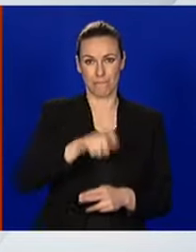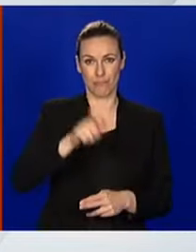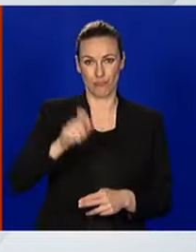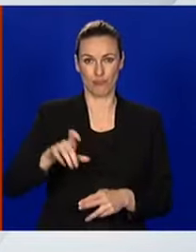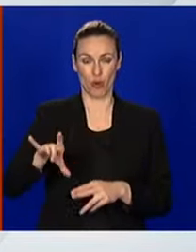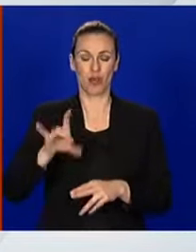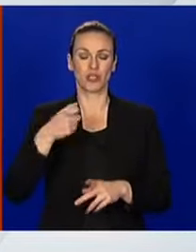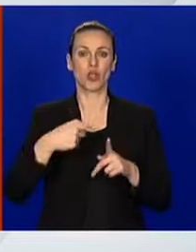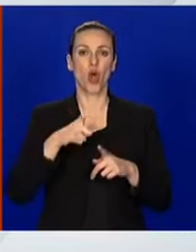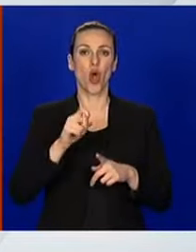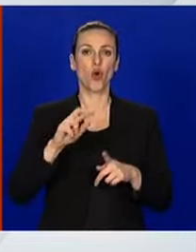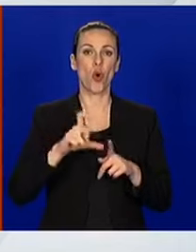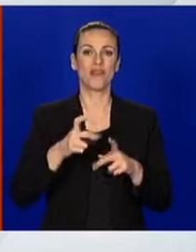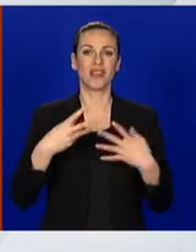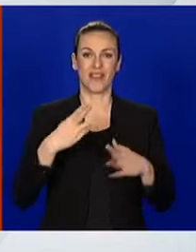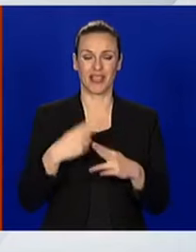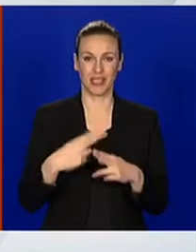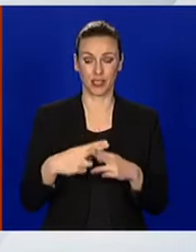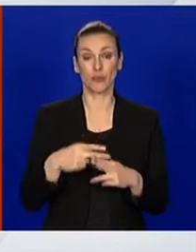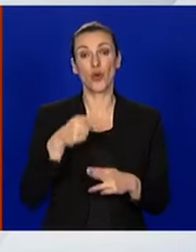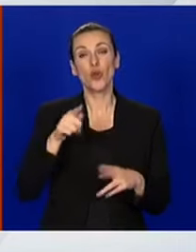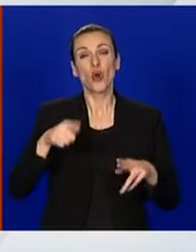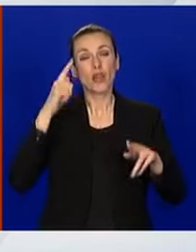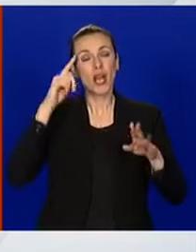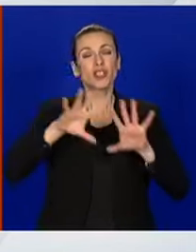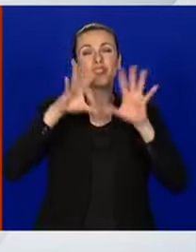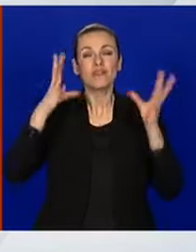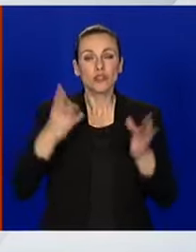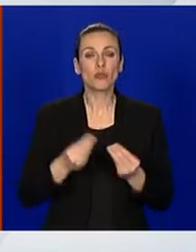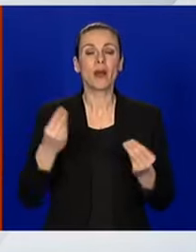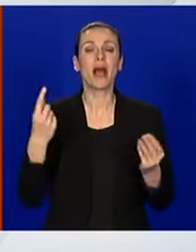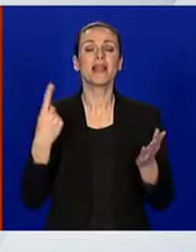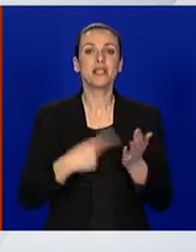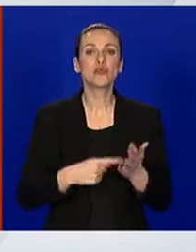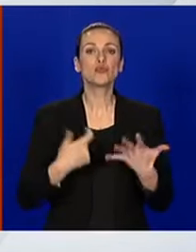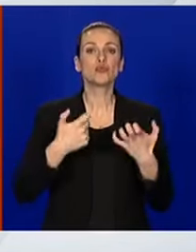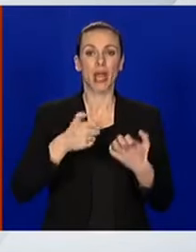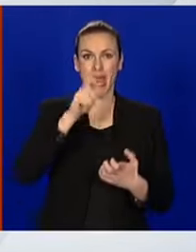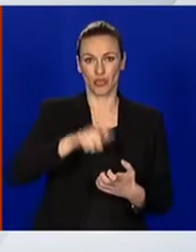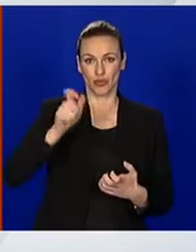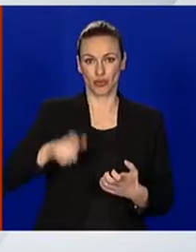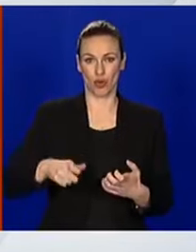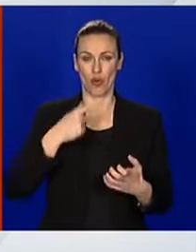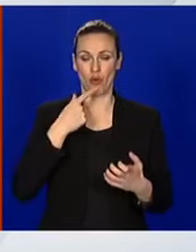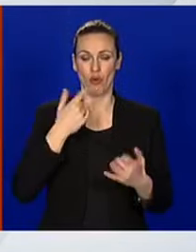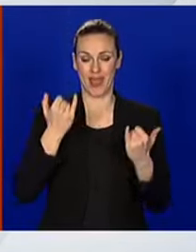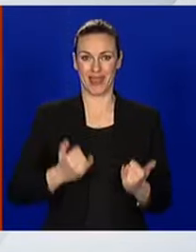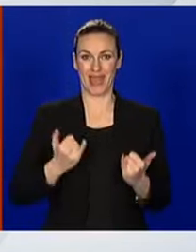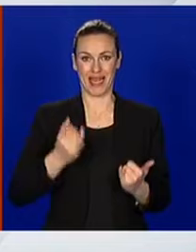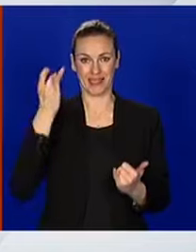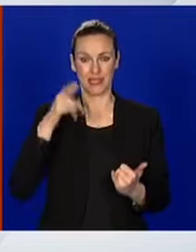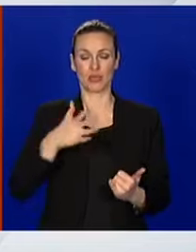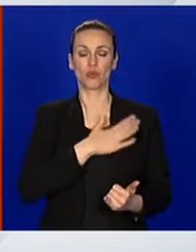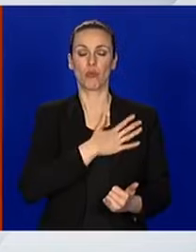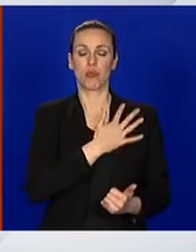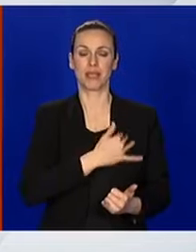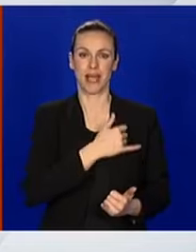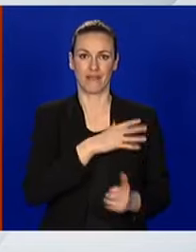od COVID-19, što daje ukupan broj od 1600 bolesnika na današnji dan u Republici